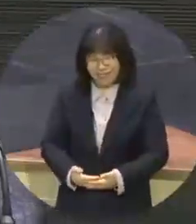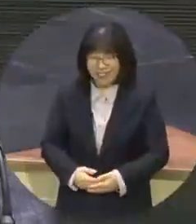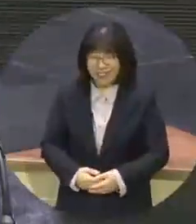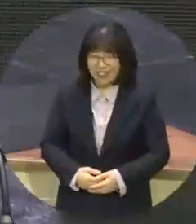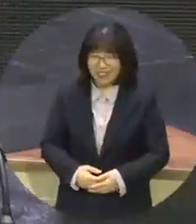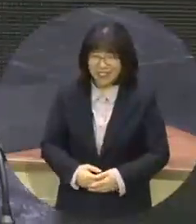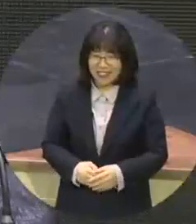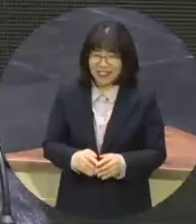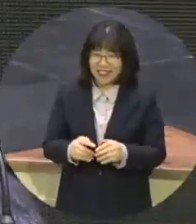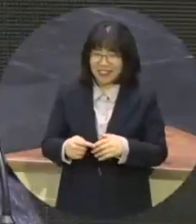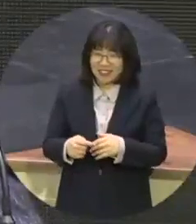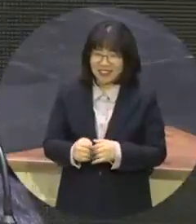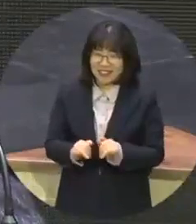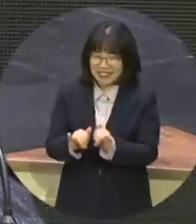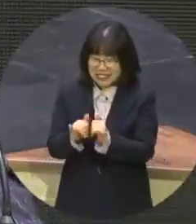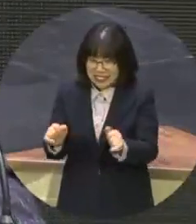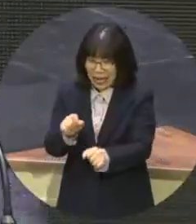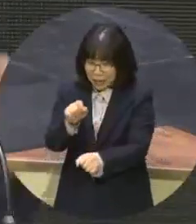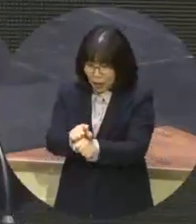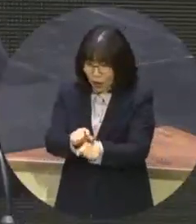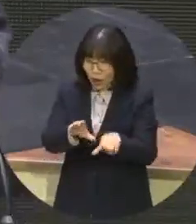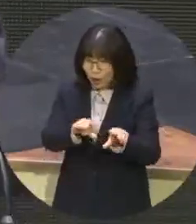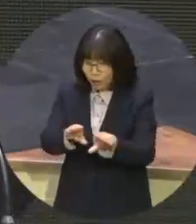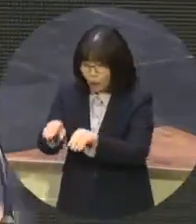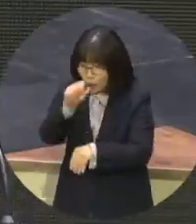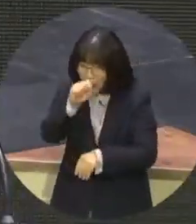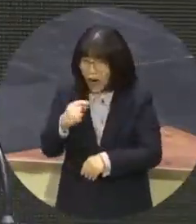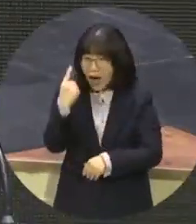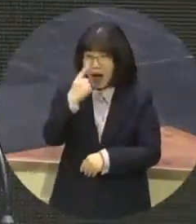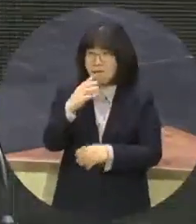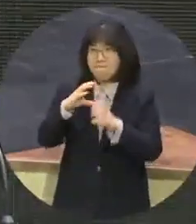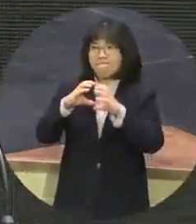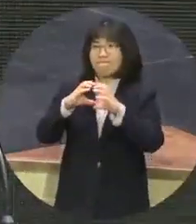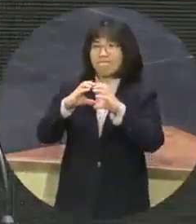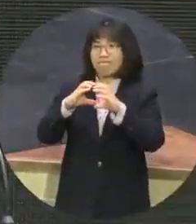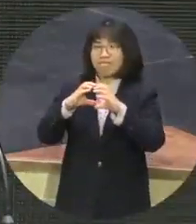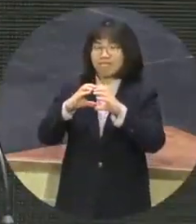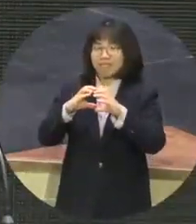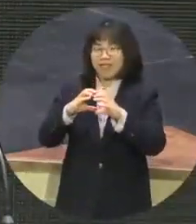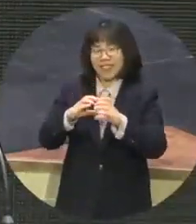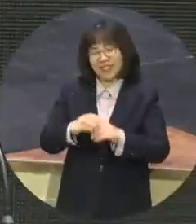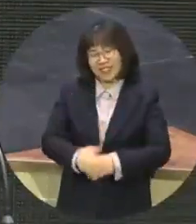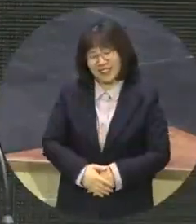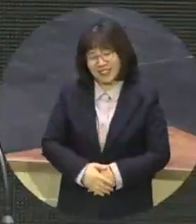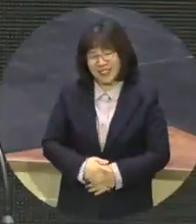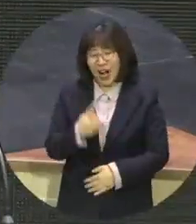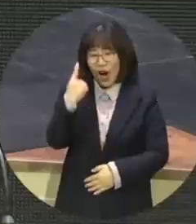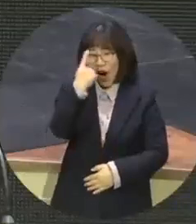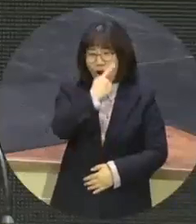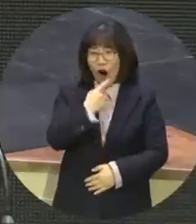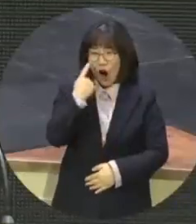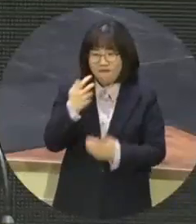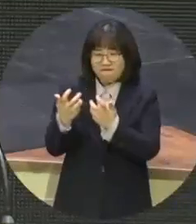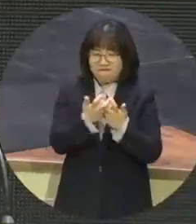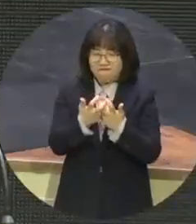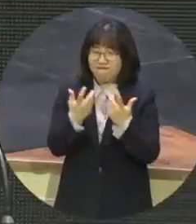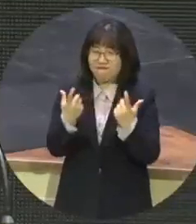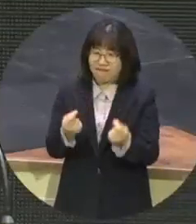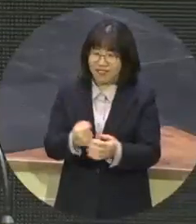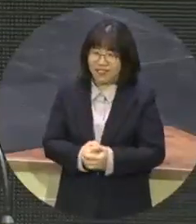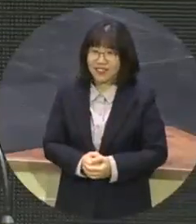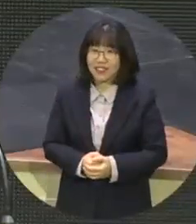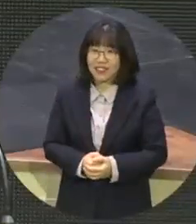얼마나 좋은 사람인데. 얼마나 사람이 부드럽고 좋은 남자인데. 서기 마오. 봐서 그러가. 응? 우리